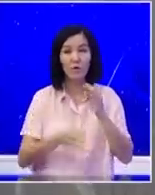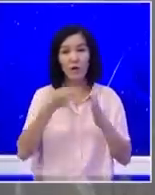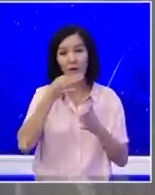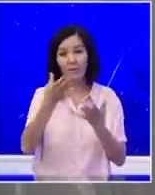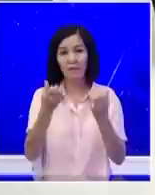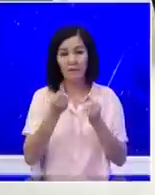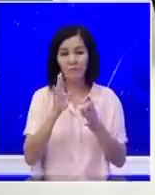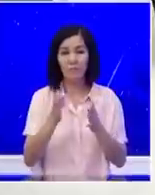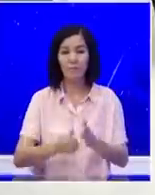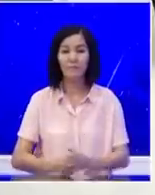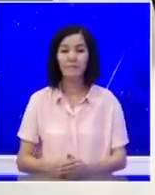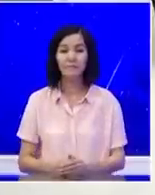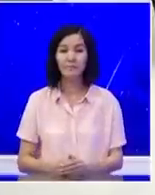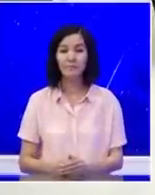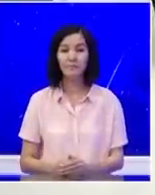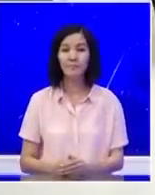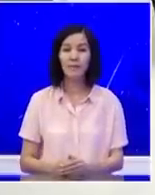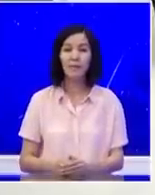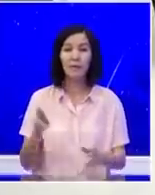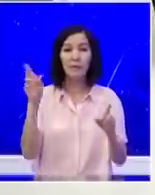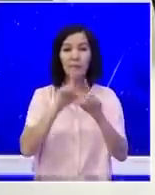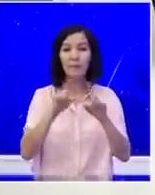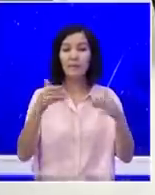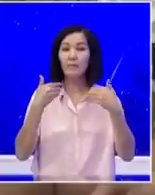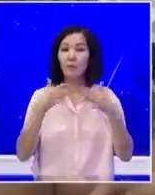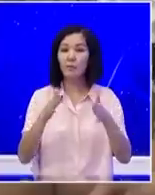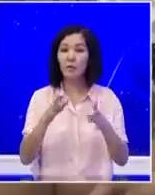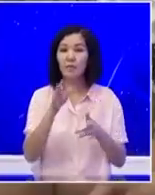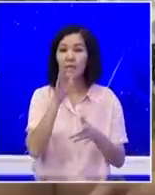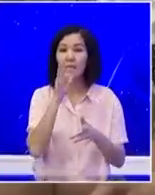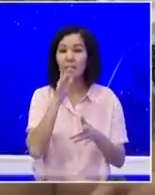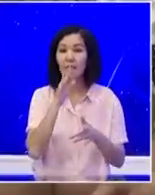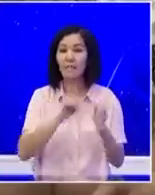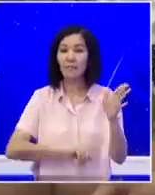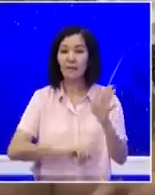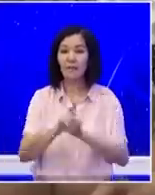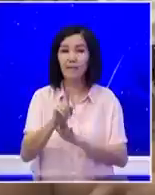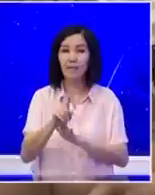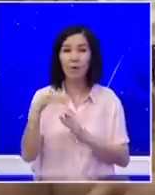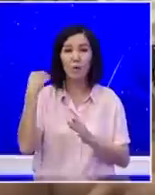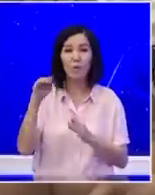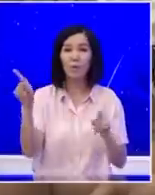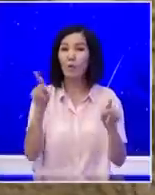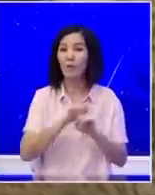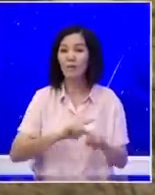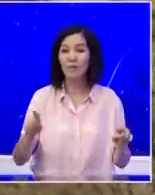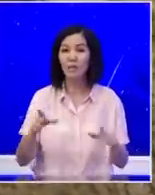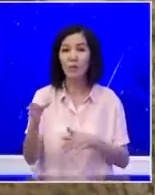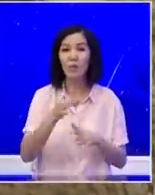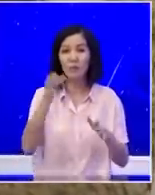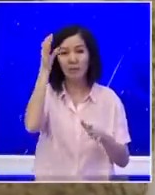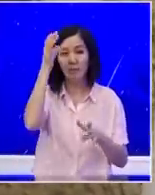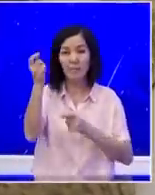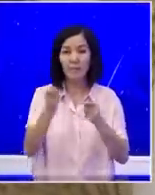ала жатырмыз жазды. Түлектер үшін алтын ұя мектеппен қоштасар сәтте жетті. Тек бұл жолғы қоңырау бұрынғыдан өзгерек. Облыстық білім